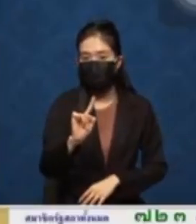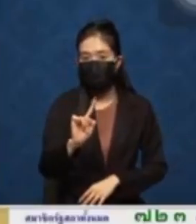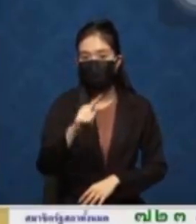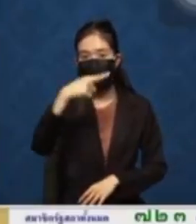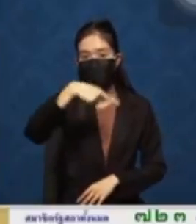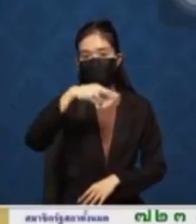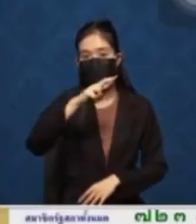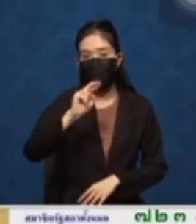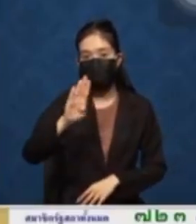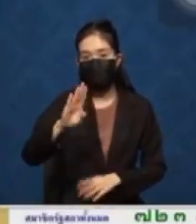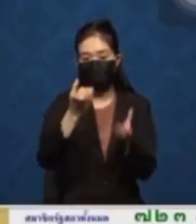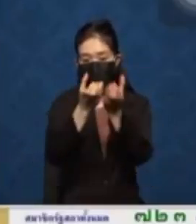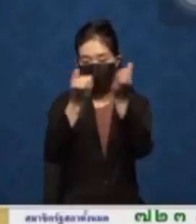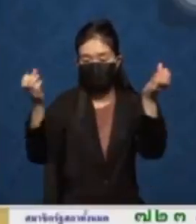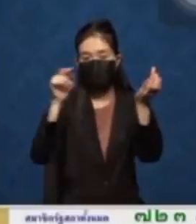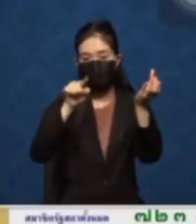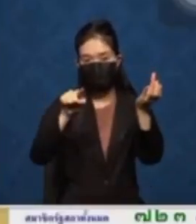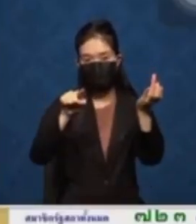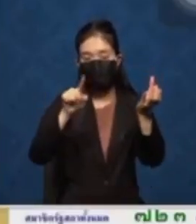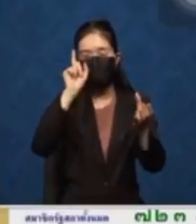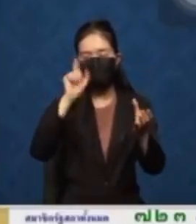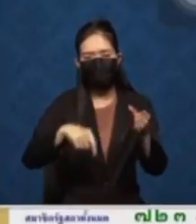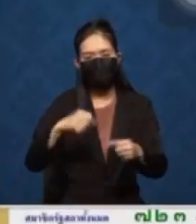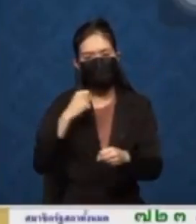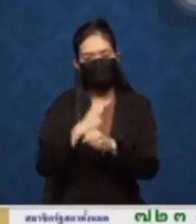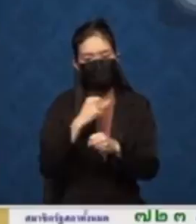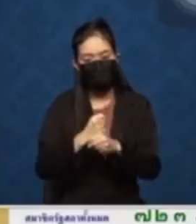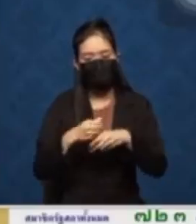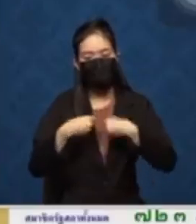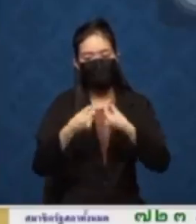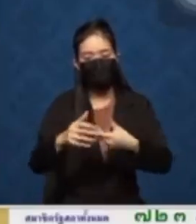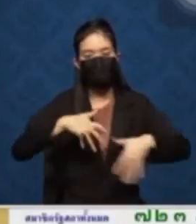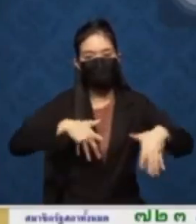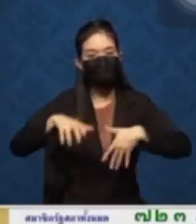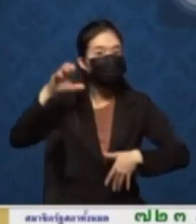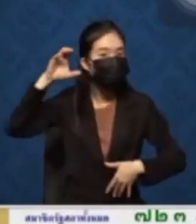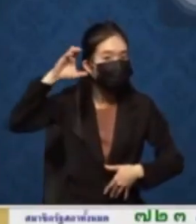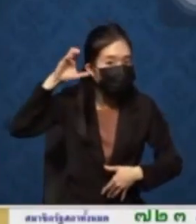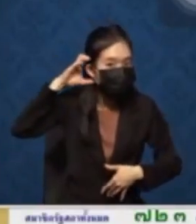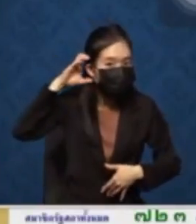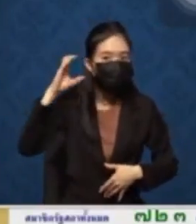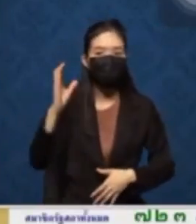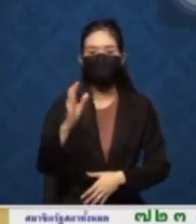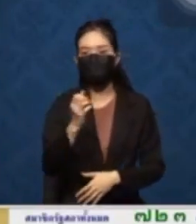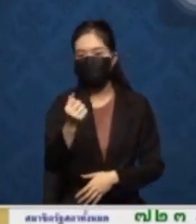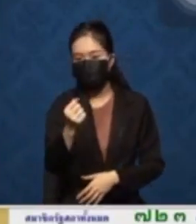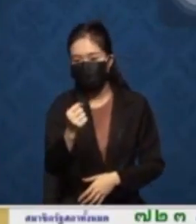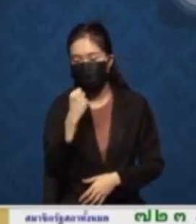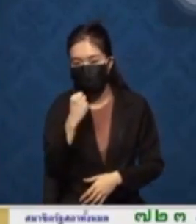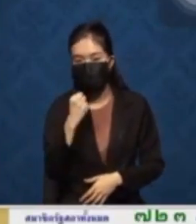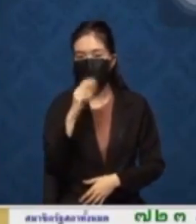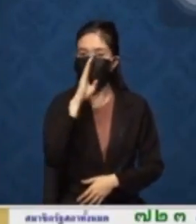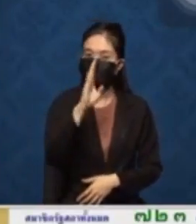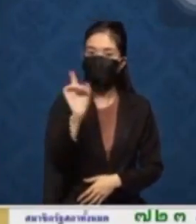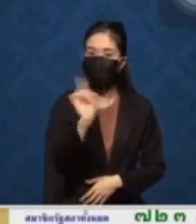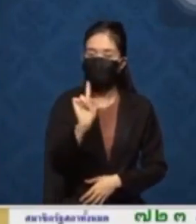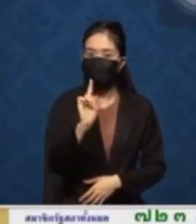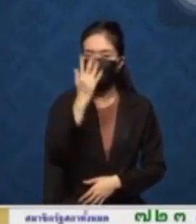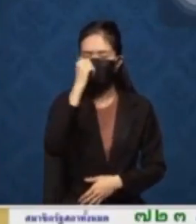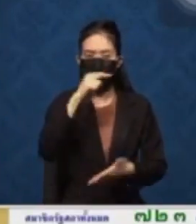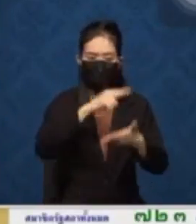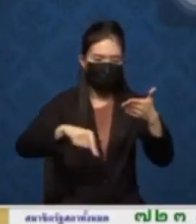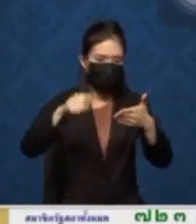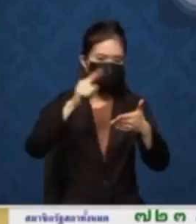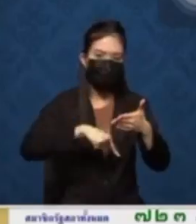นี้คือการต้องการสร้างระบบการเมืองที่ไว้วางใจประชาชนระบบที่ไว้วางใจประชาชนครับให้เขามีสิทธิ์เลือกผู้นำของตัวเองโดยไม่ต้องมีส